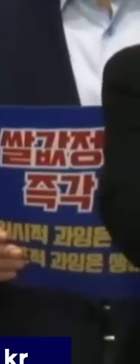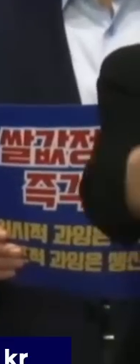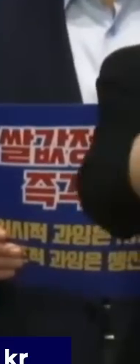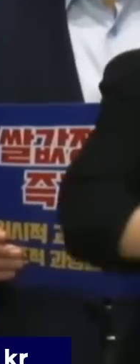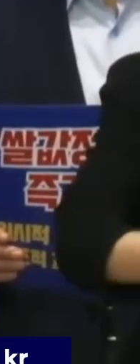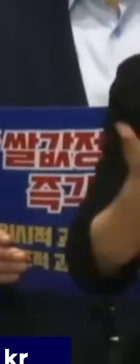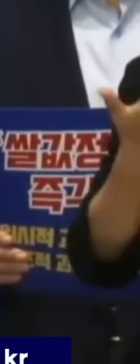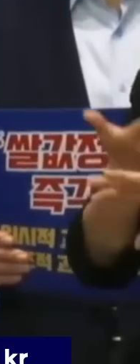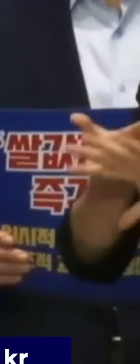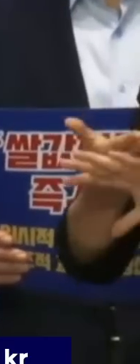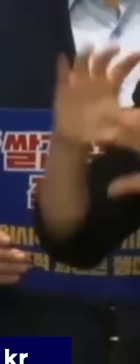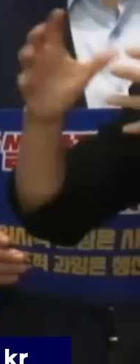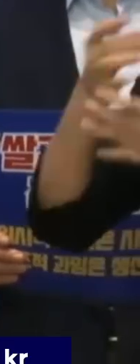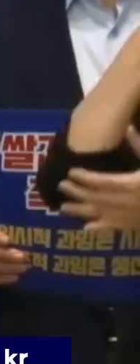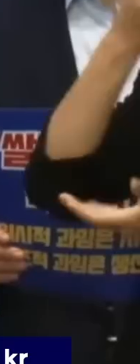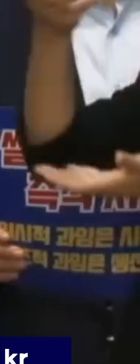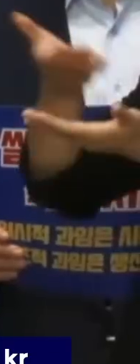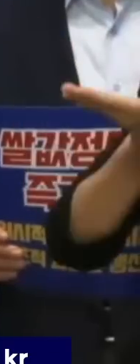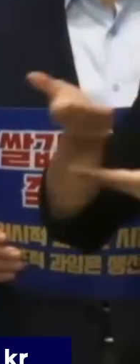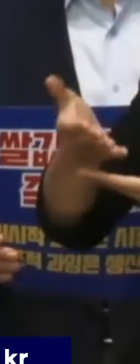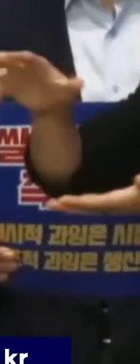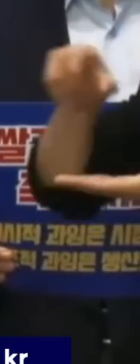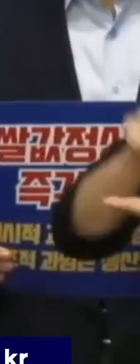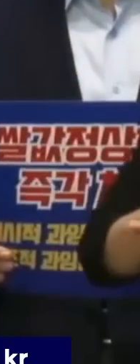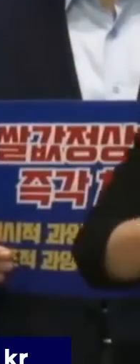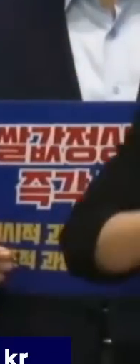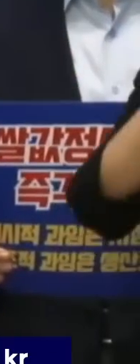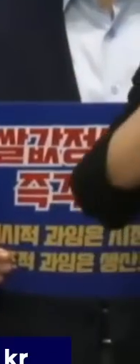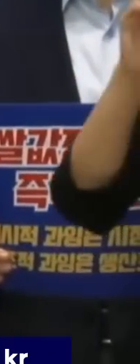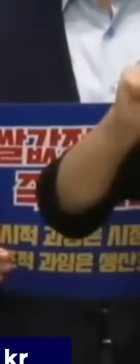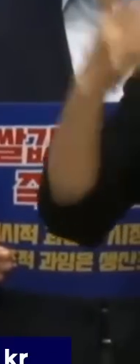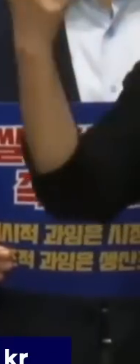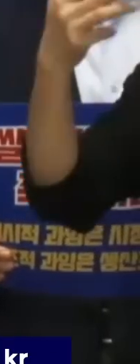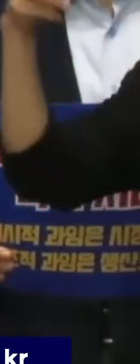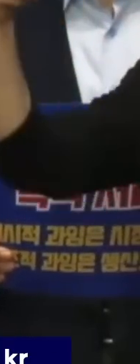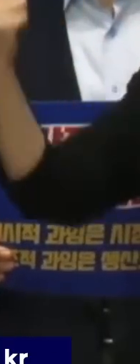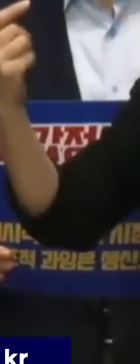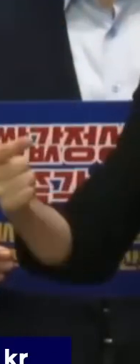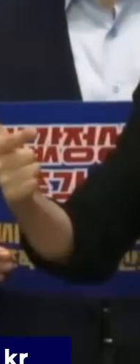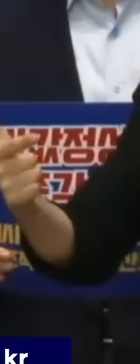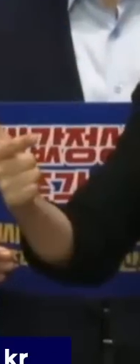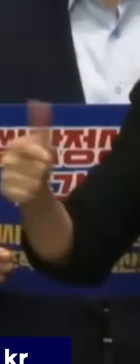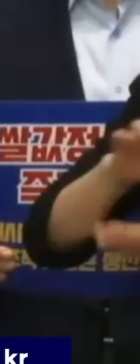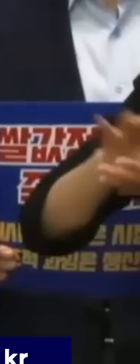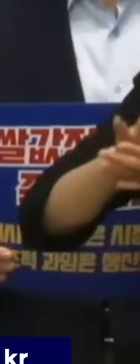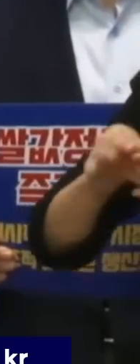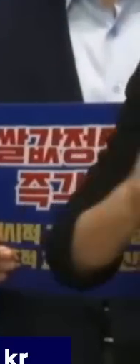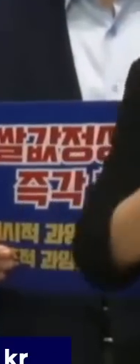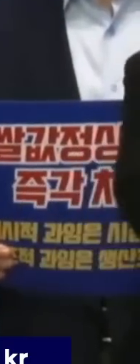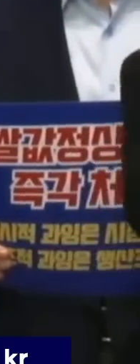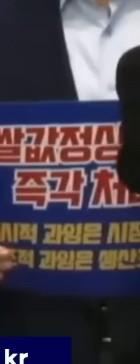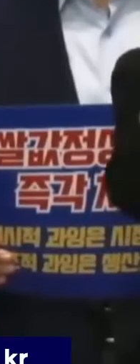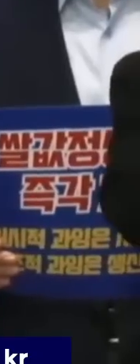40만 8,700톤에 이르다 보니 국내 쌀값 폭락은 속수무책인 상황입니다.